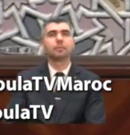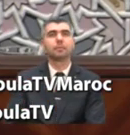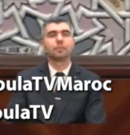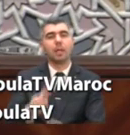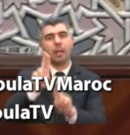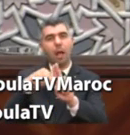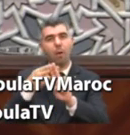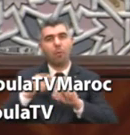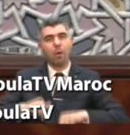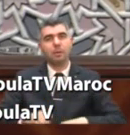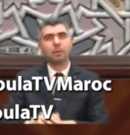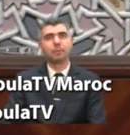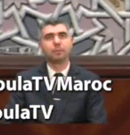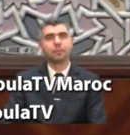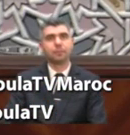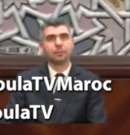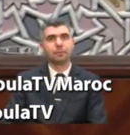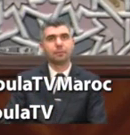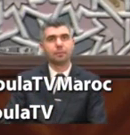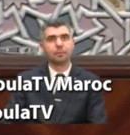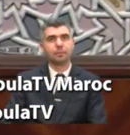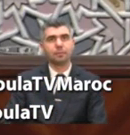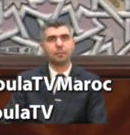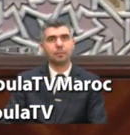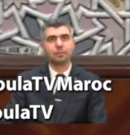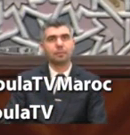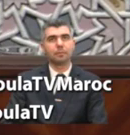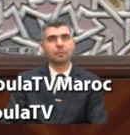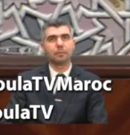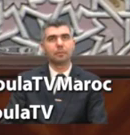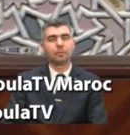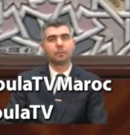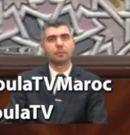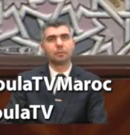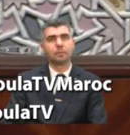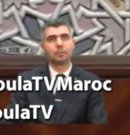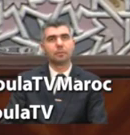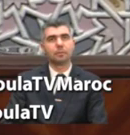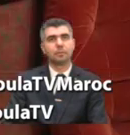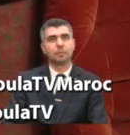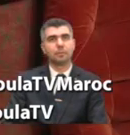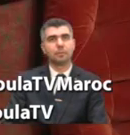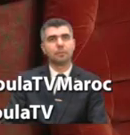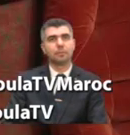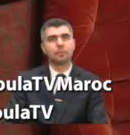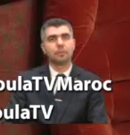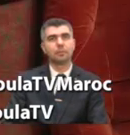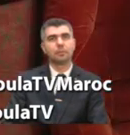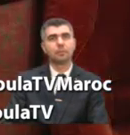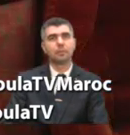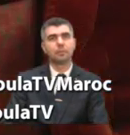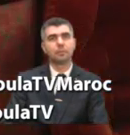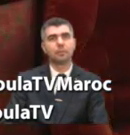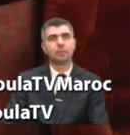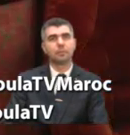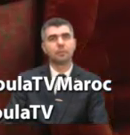الوزير، مرجو حسن استعمال مكبر الصوت. نسمعكم كاملين ونسمعكم المواطنين. أنا بتشي